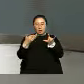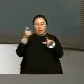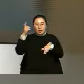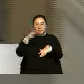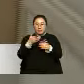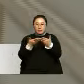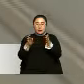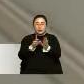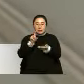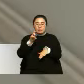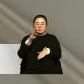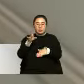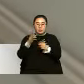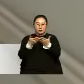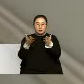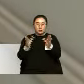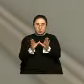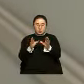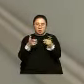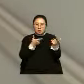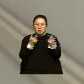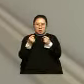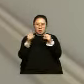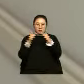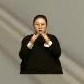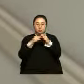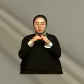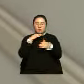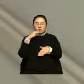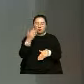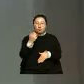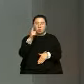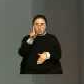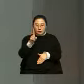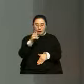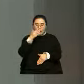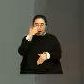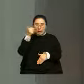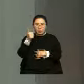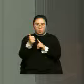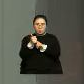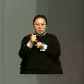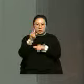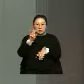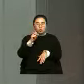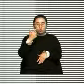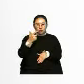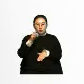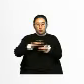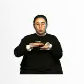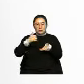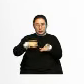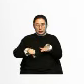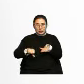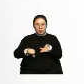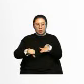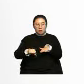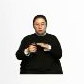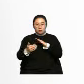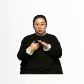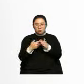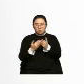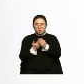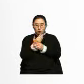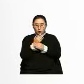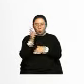24단 진 의 같은 집에 거주하는 91세 의 외할아버지와 26세 손자 입니다 손자는 앞서 발생한